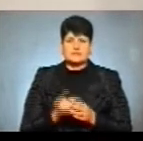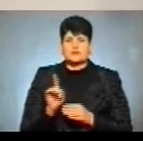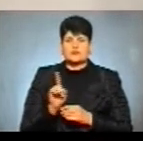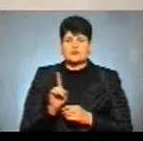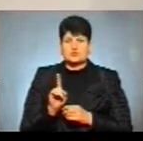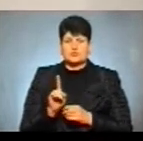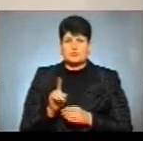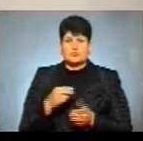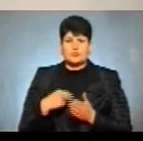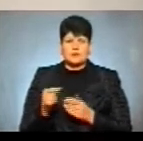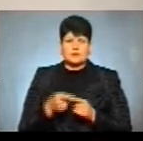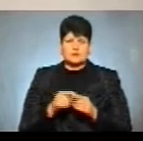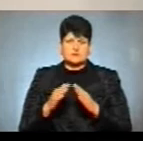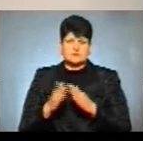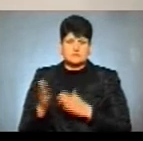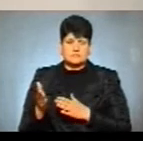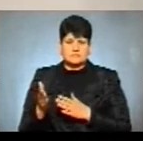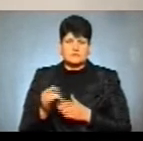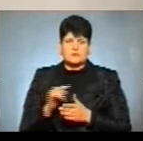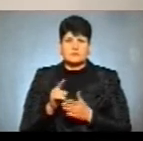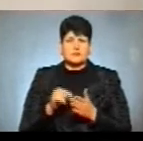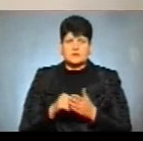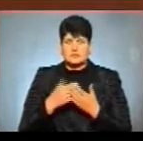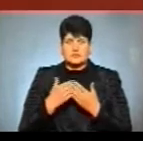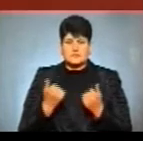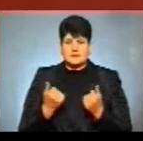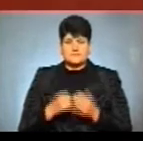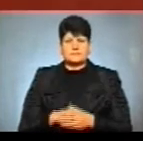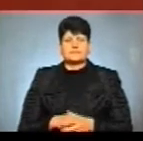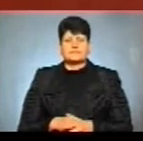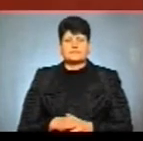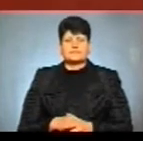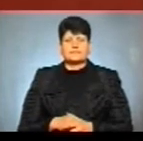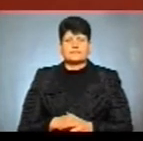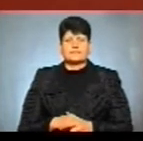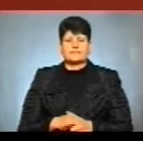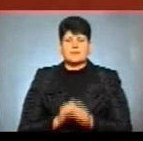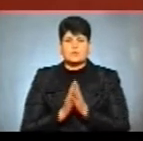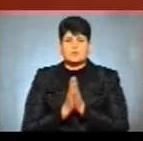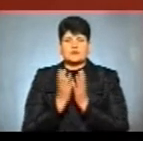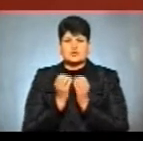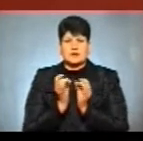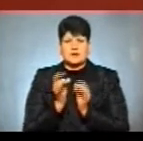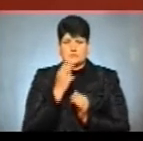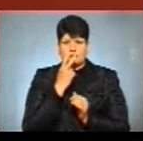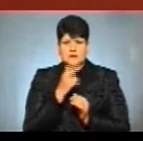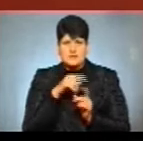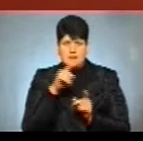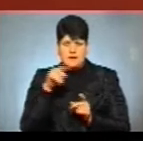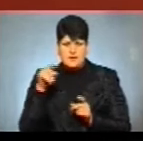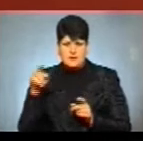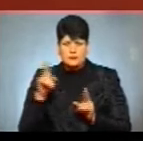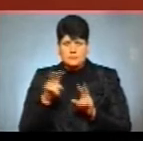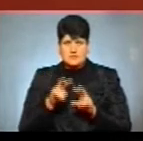щоб придбати цю нерухомість. Тут питання немає. Прошу ще раз показати нам цю графіку, тому що ми будемо